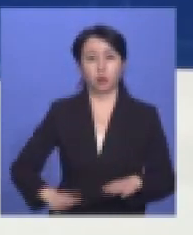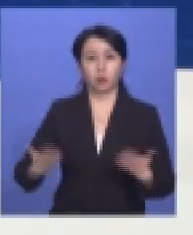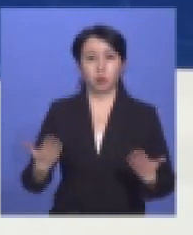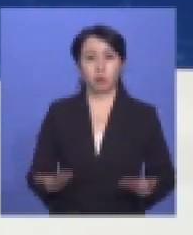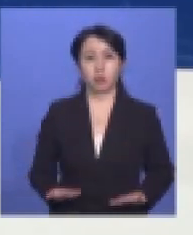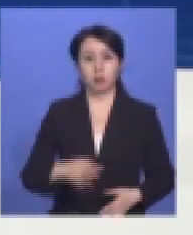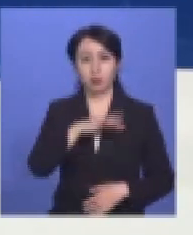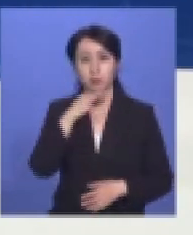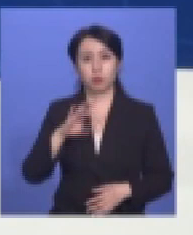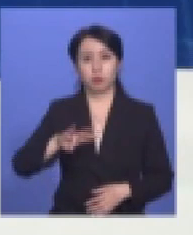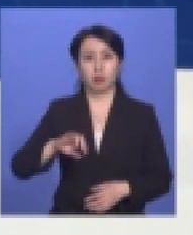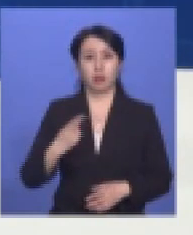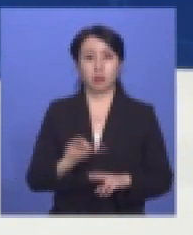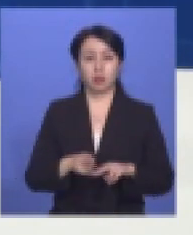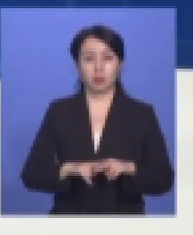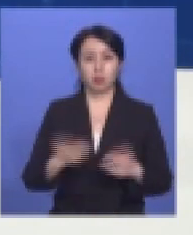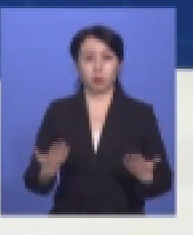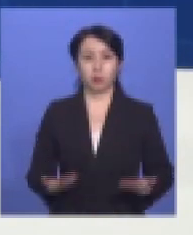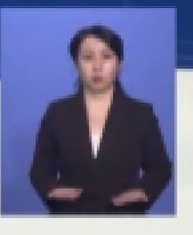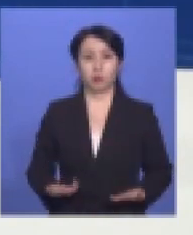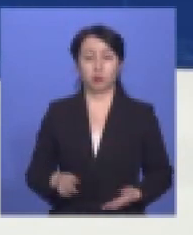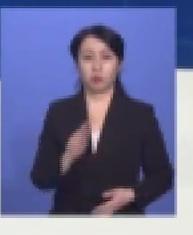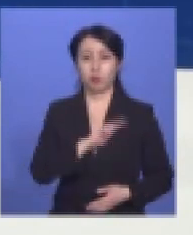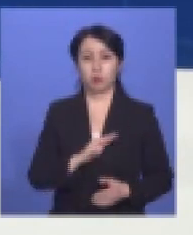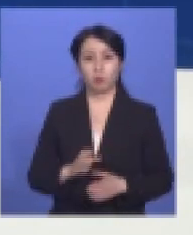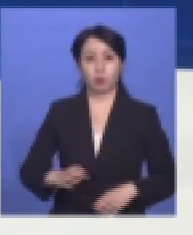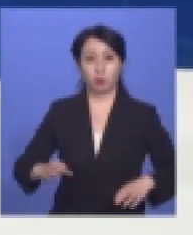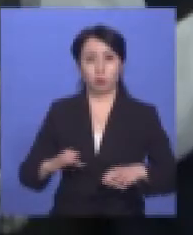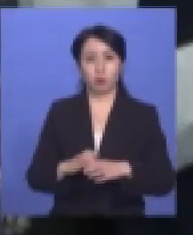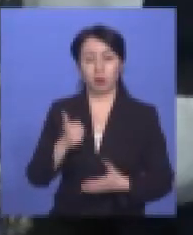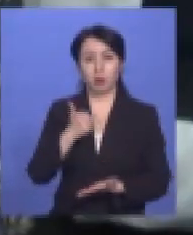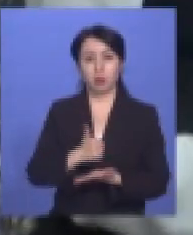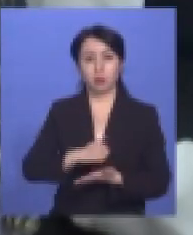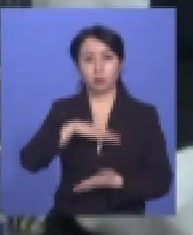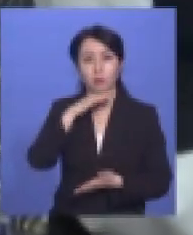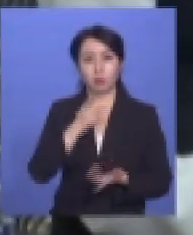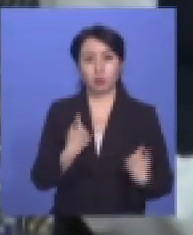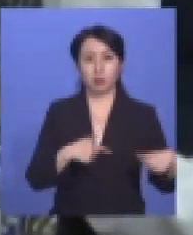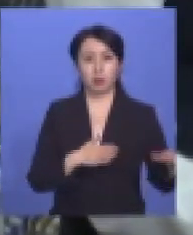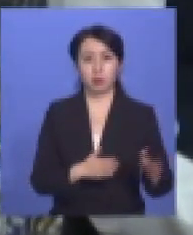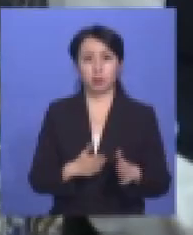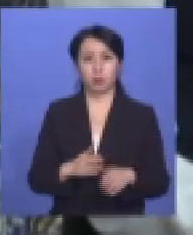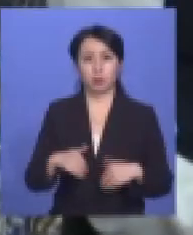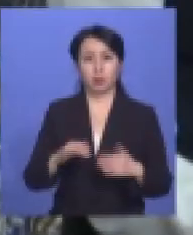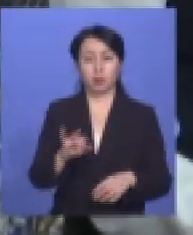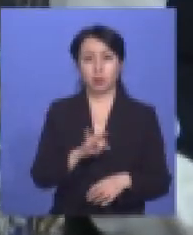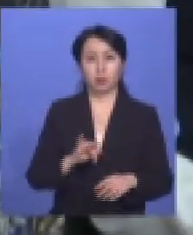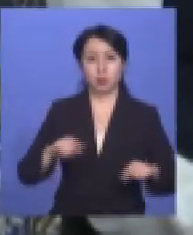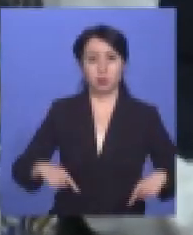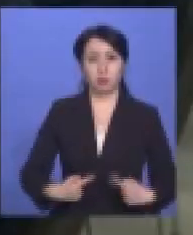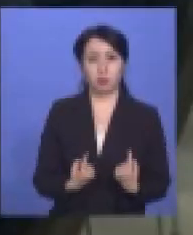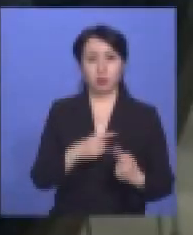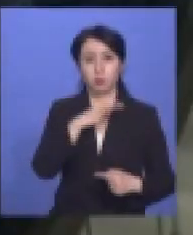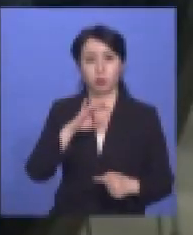ее территории проживает множество этносов, которые живут и трудятся бок о бок. Особое внимание организаторы уделили